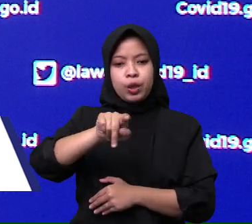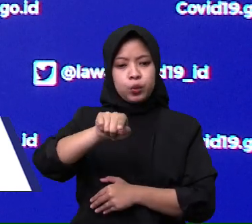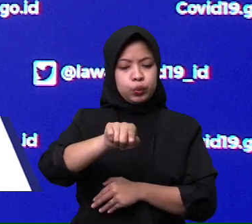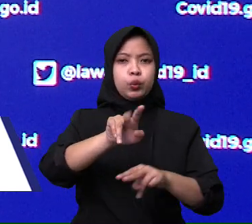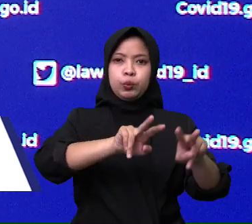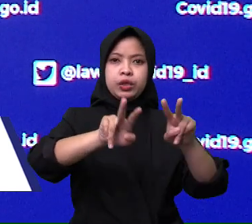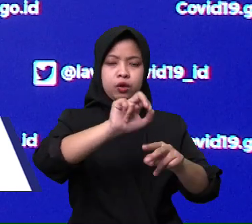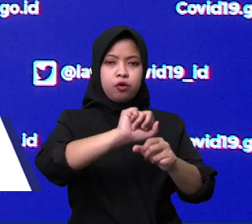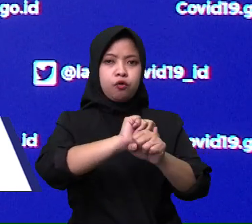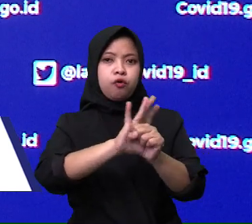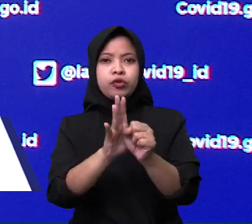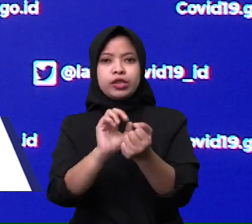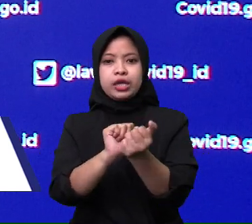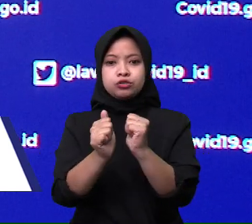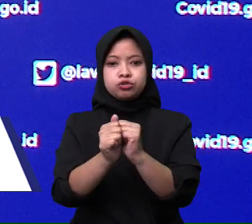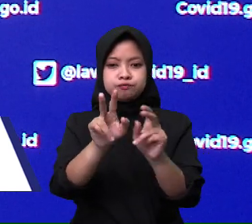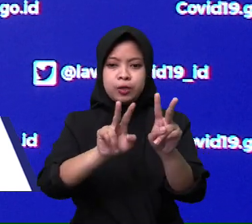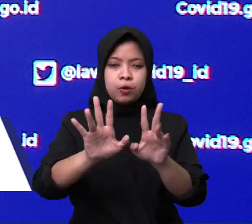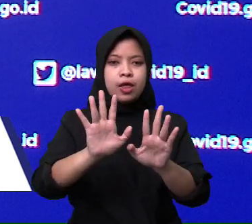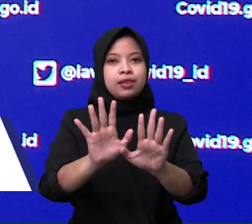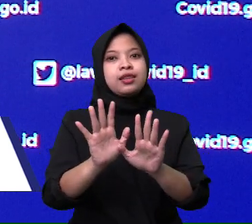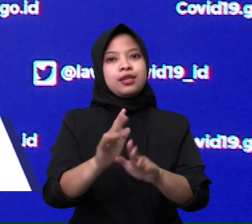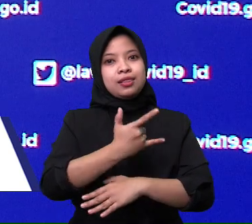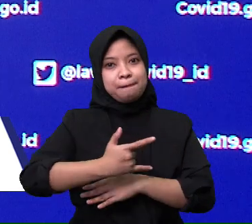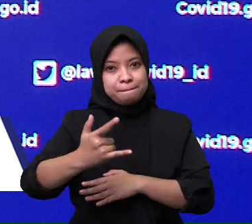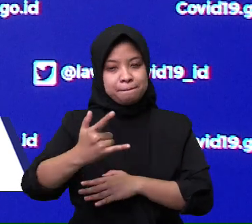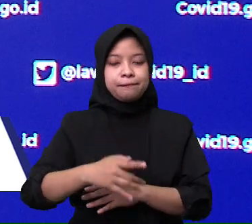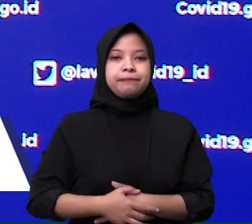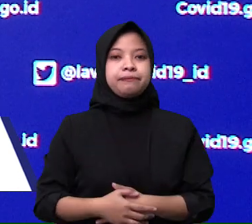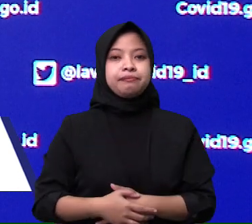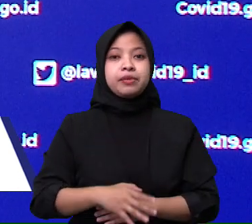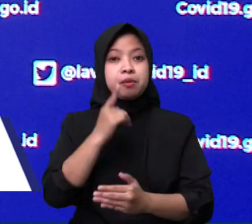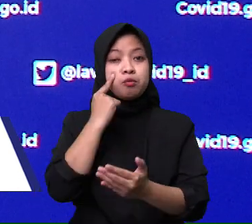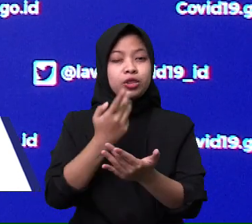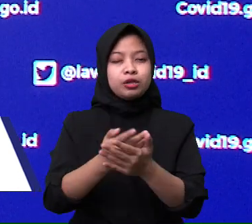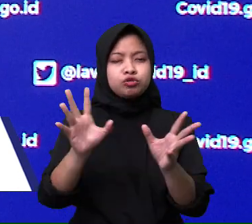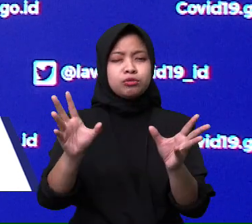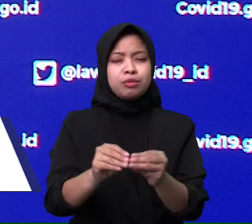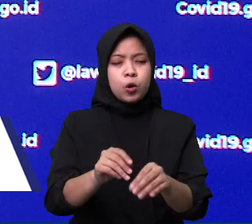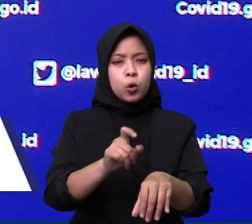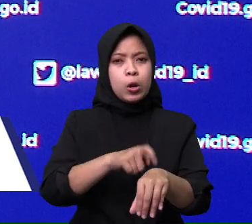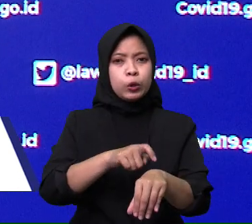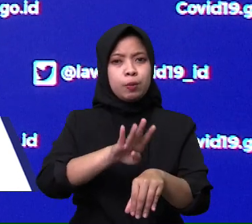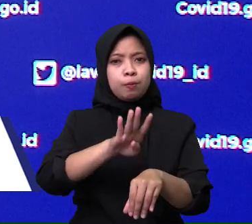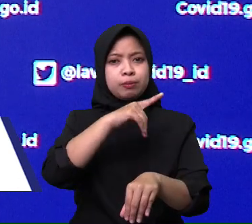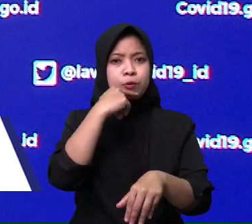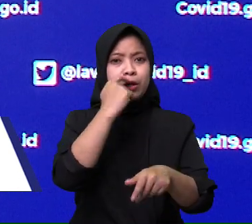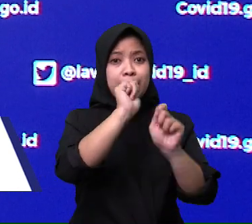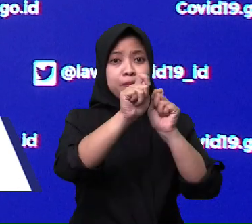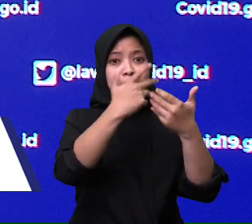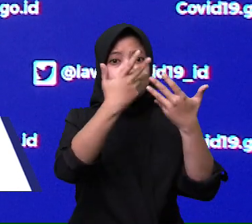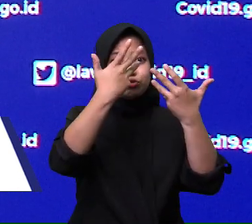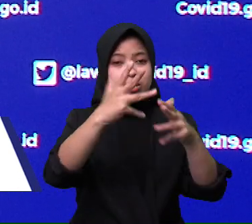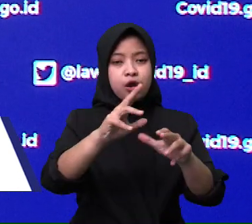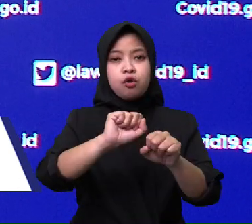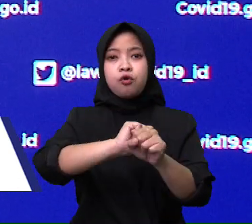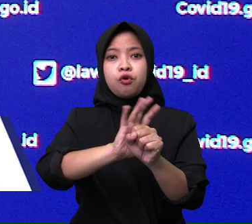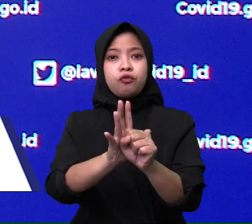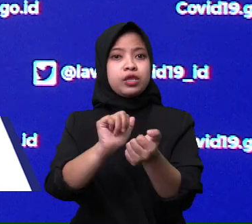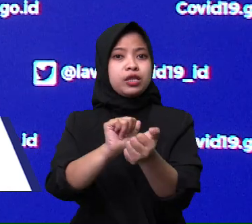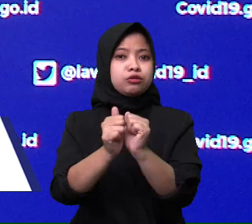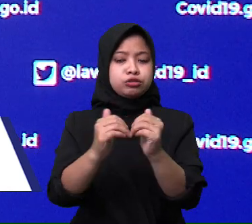kasus COVID-19. Walaupun secara fakta terhitung 4 minggu setelah Lebaran, kasus COVID-19